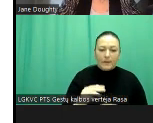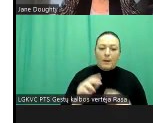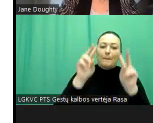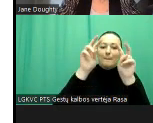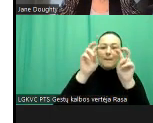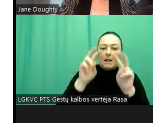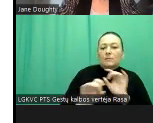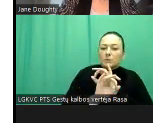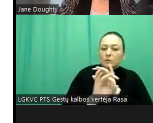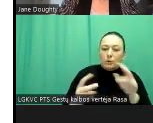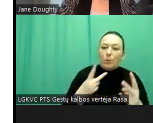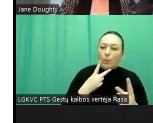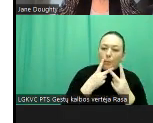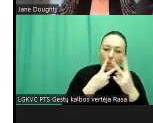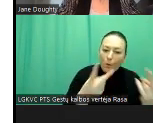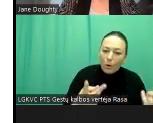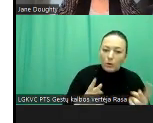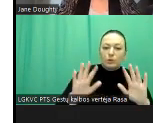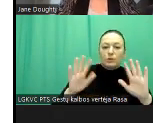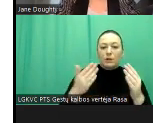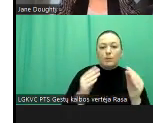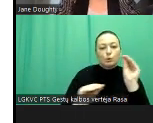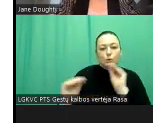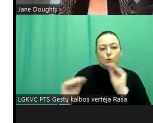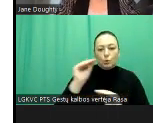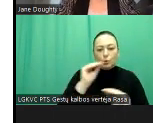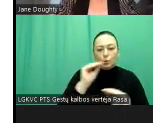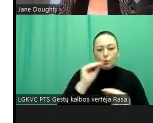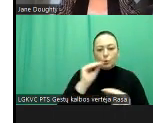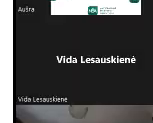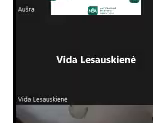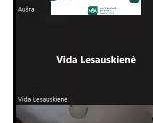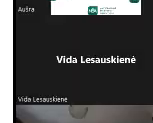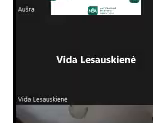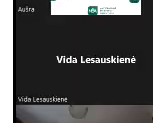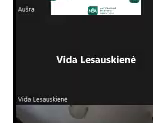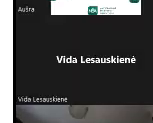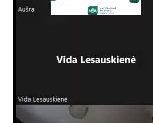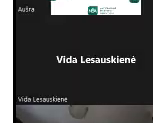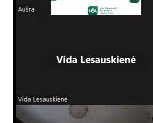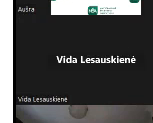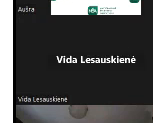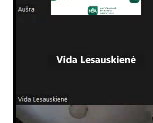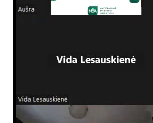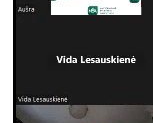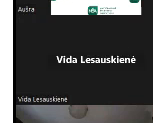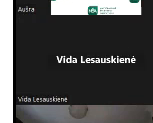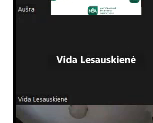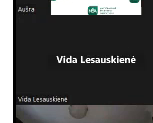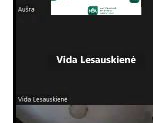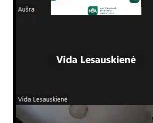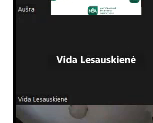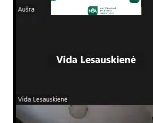skirtingus požiūrius dėl to, kaip sukurti tarpdalykinės temas. Ir kaip jūs žinote,